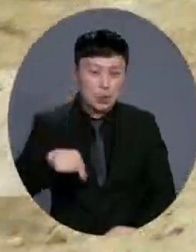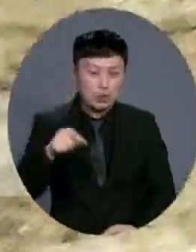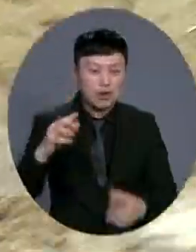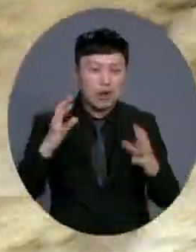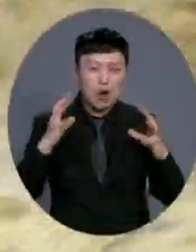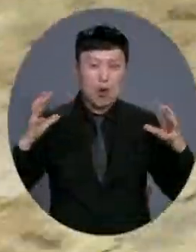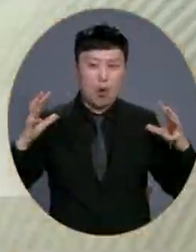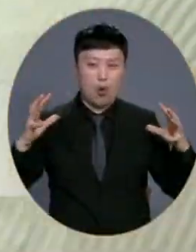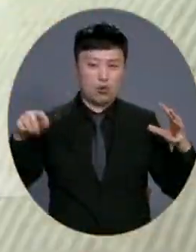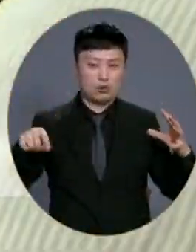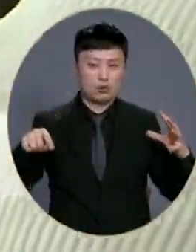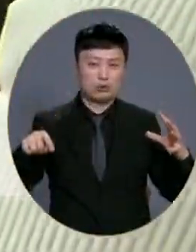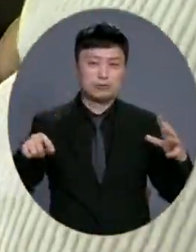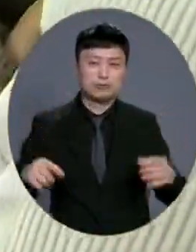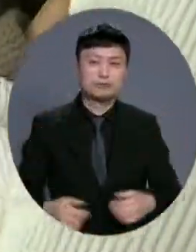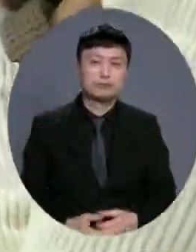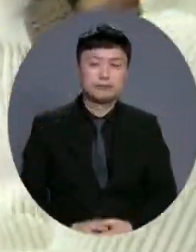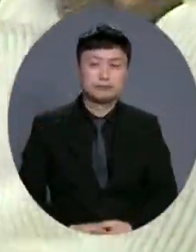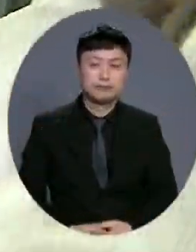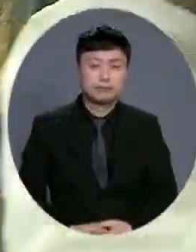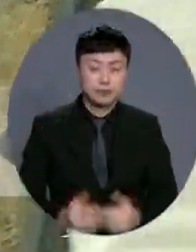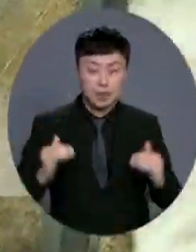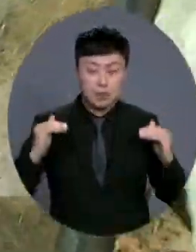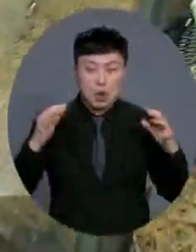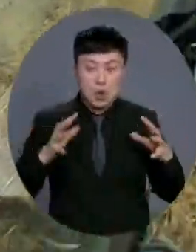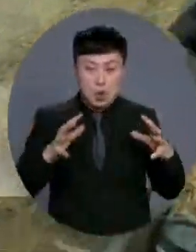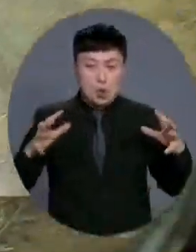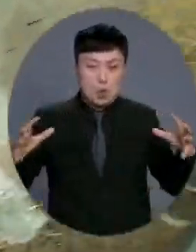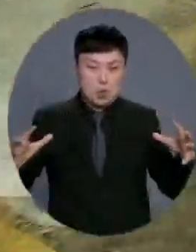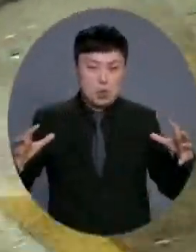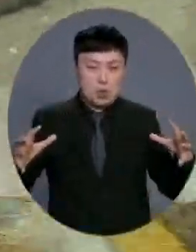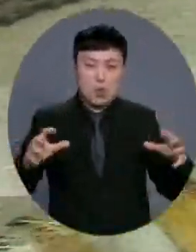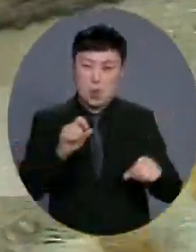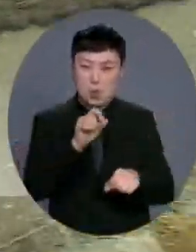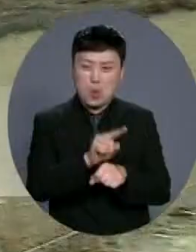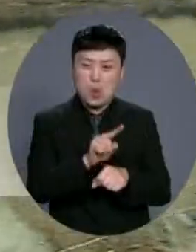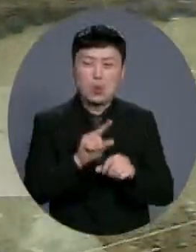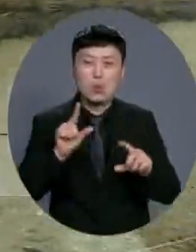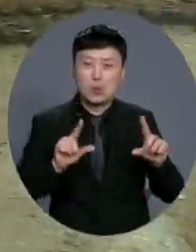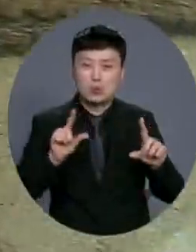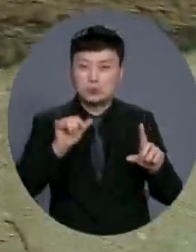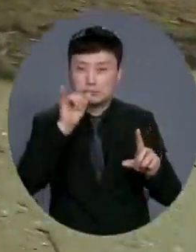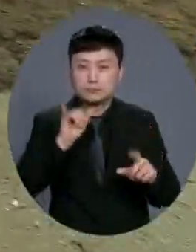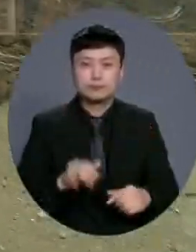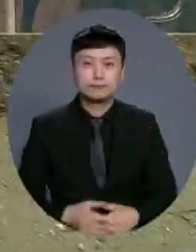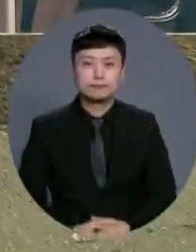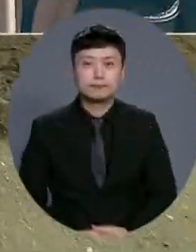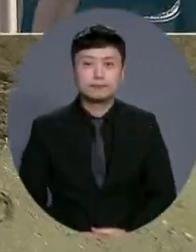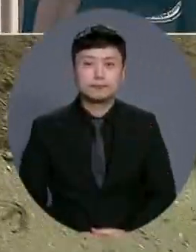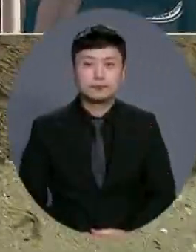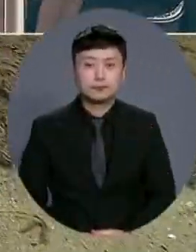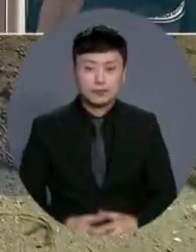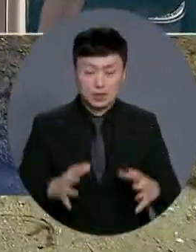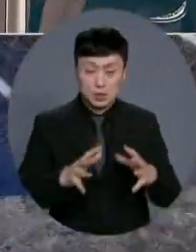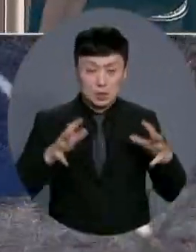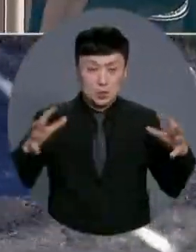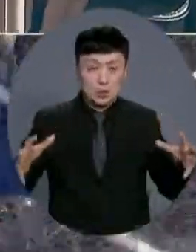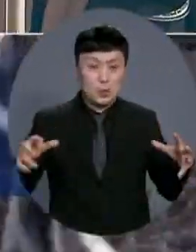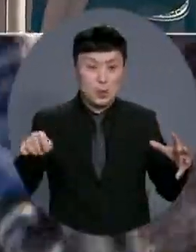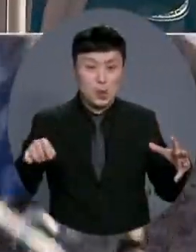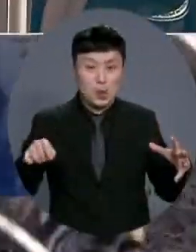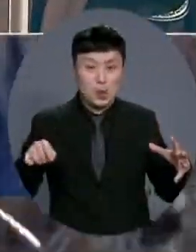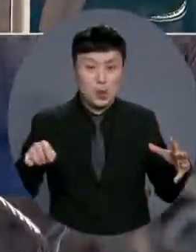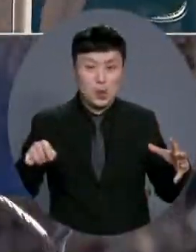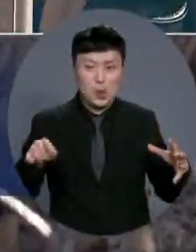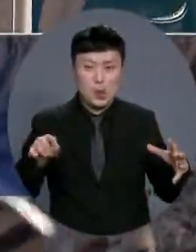호랑이가 됐습니다 성체 호랑이 특유에 기질이 두드러지는 모습도 보입니다 형체가 된 이후로는